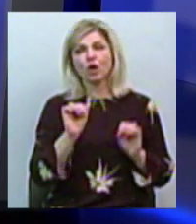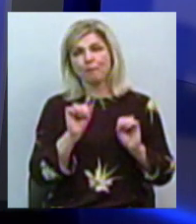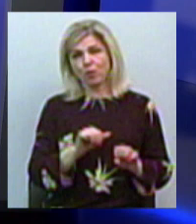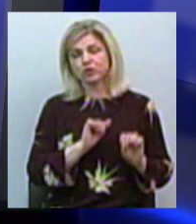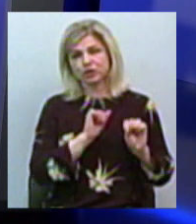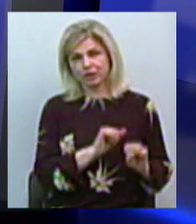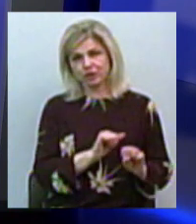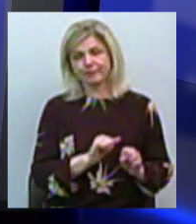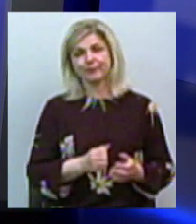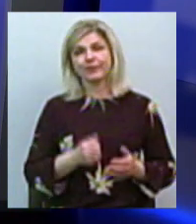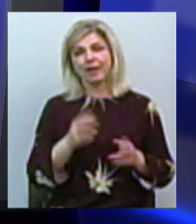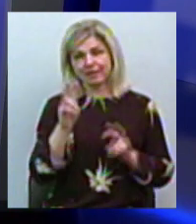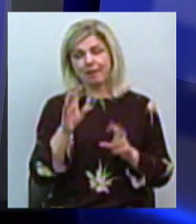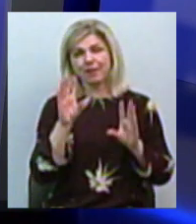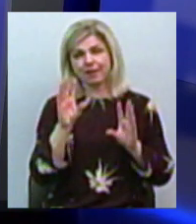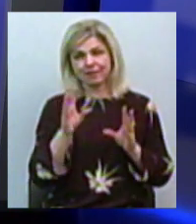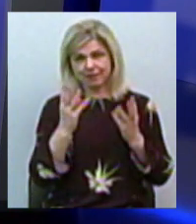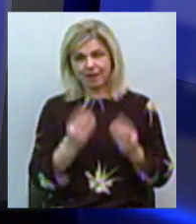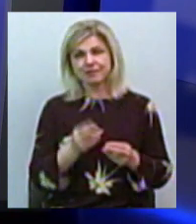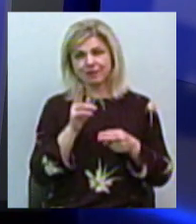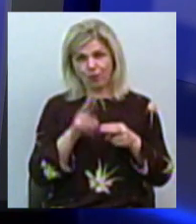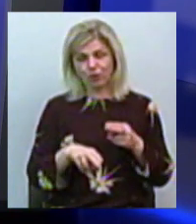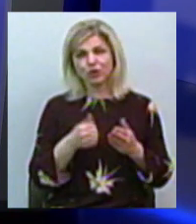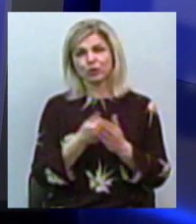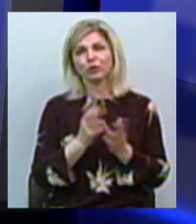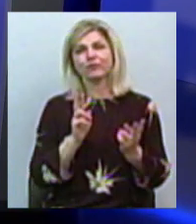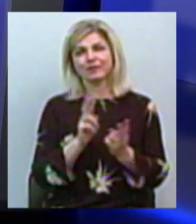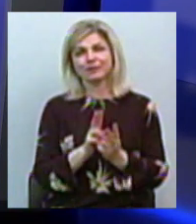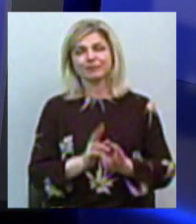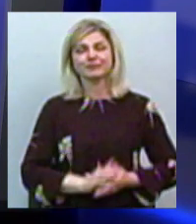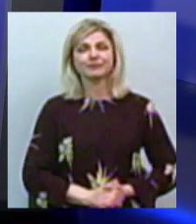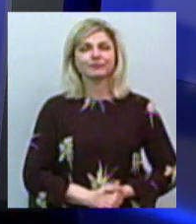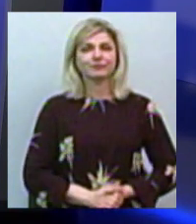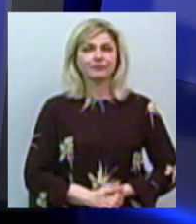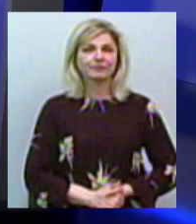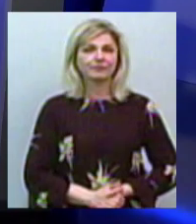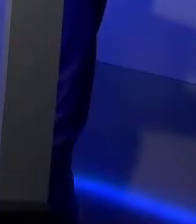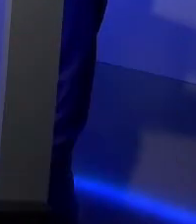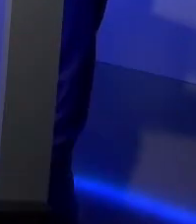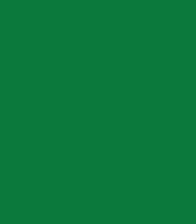захиститись. Це була тема дня, якою буде наступна тема, підкаже вже наступний день. На все добре.